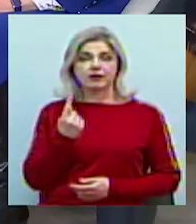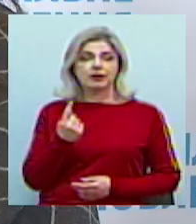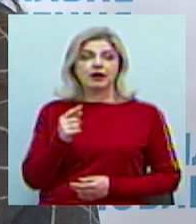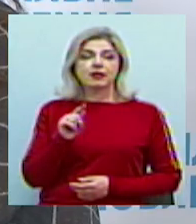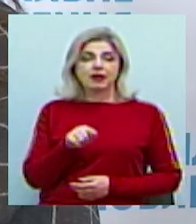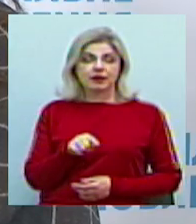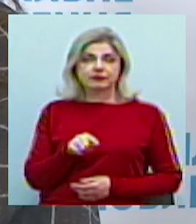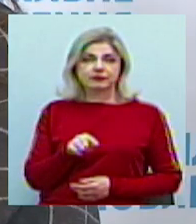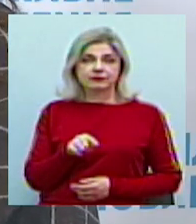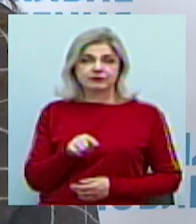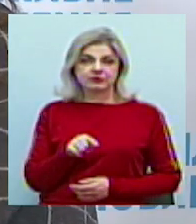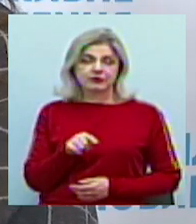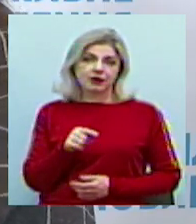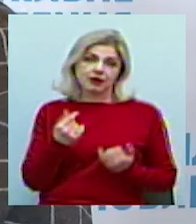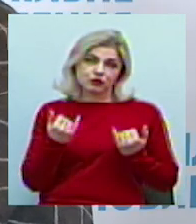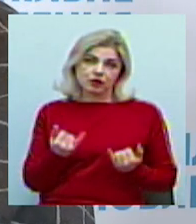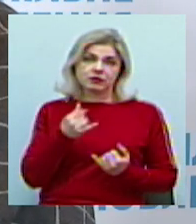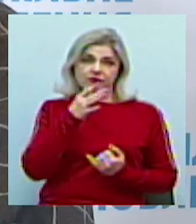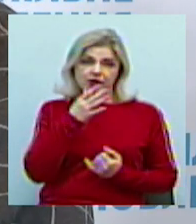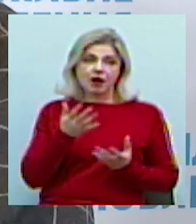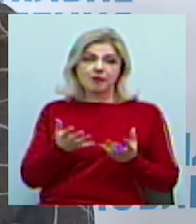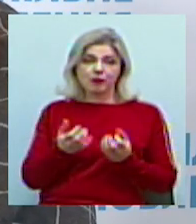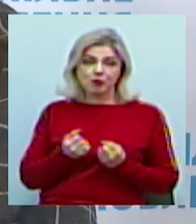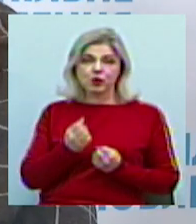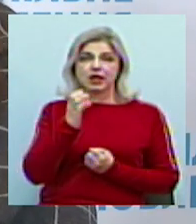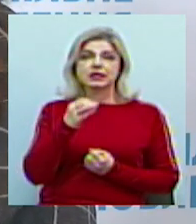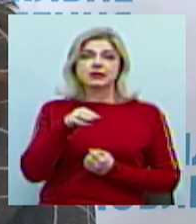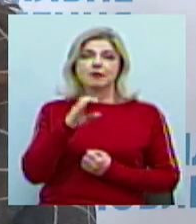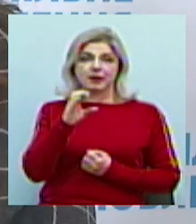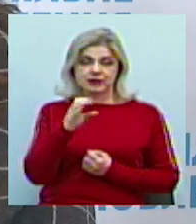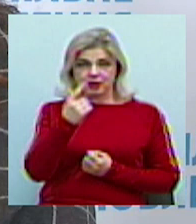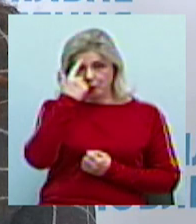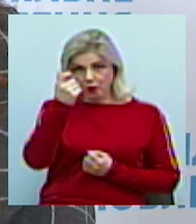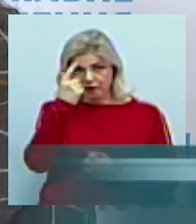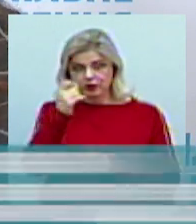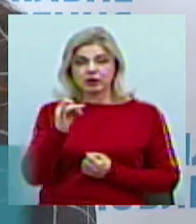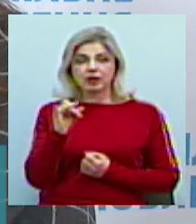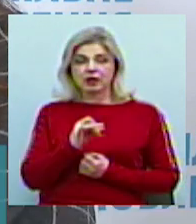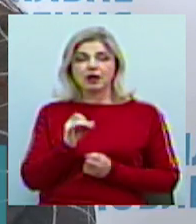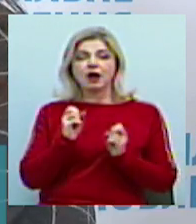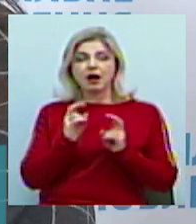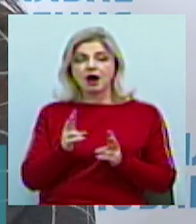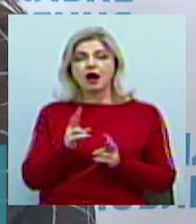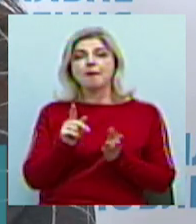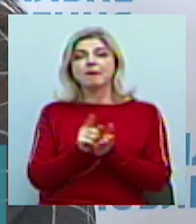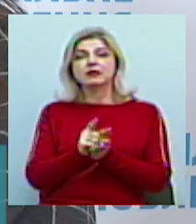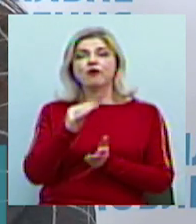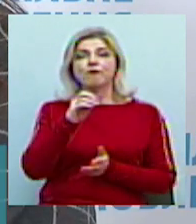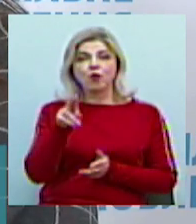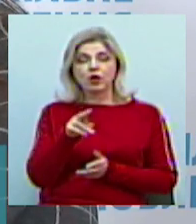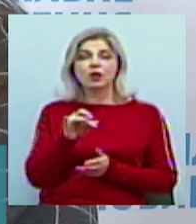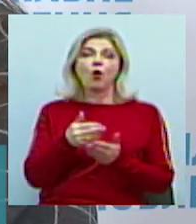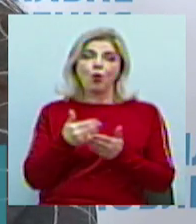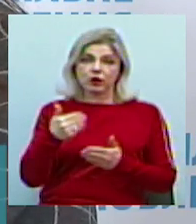те, що на даний час нове, це отримання смс повідомлення інформування і як від Пенсійного фонду України, і